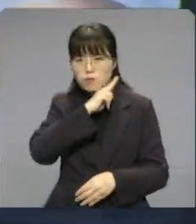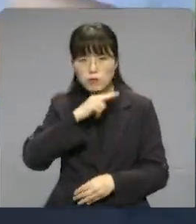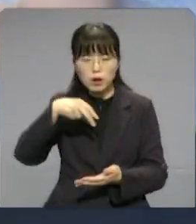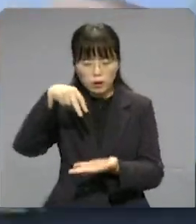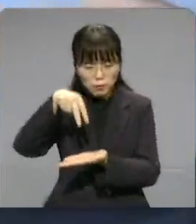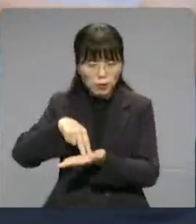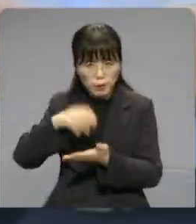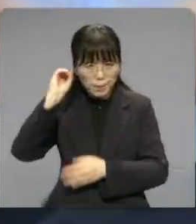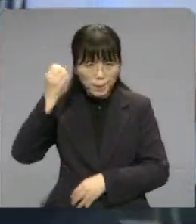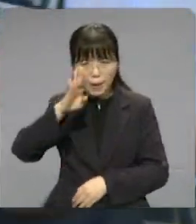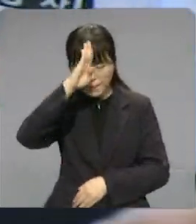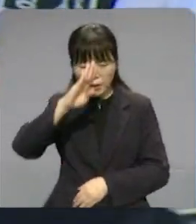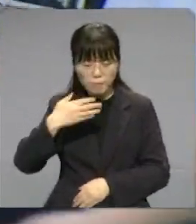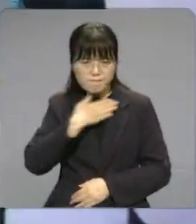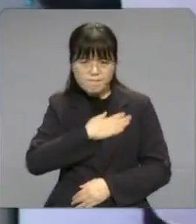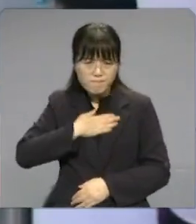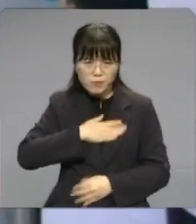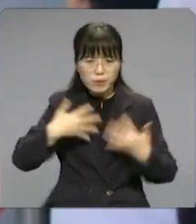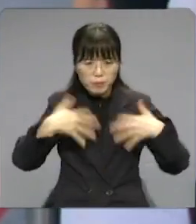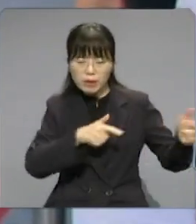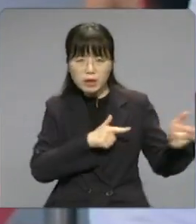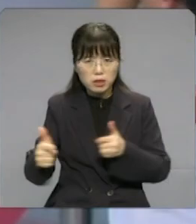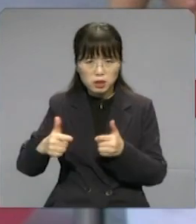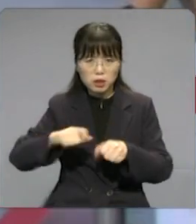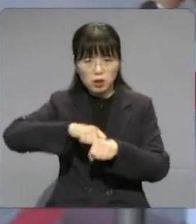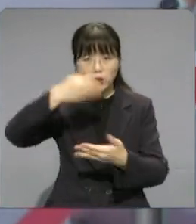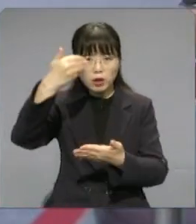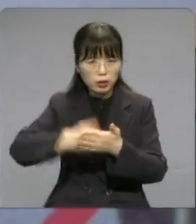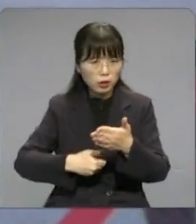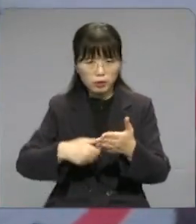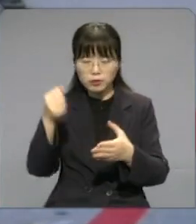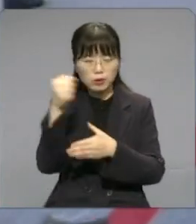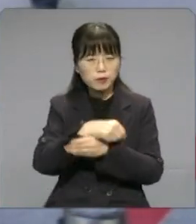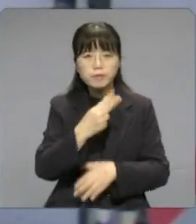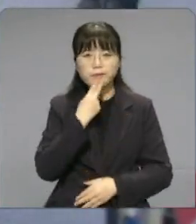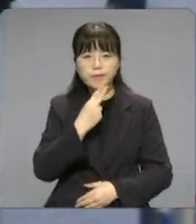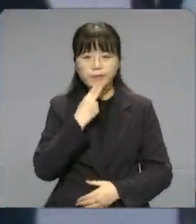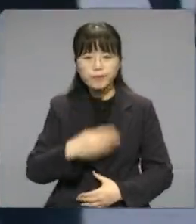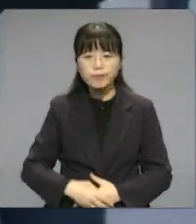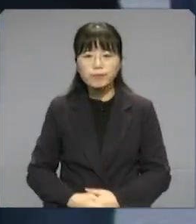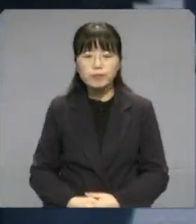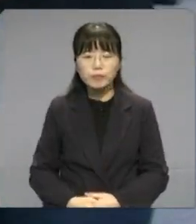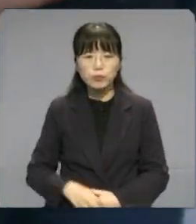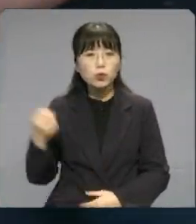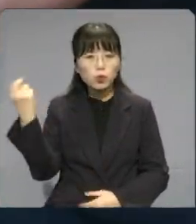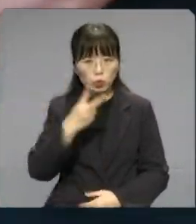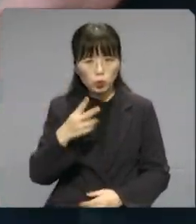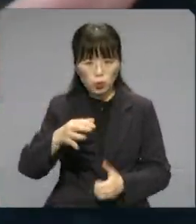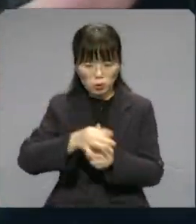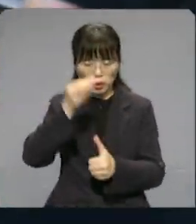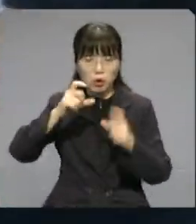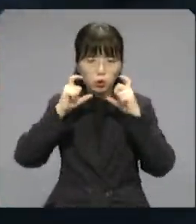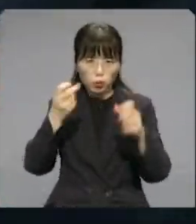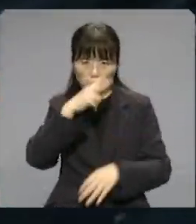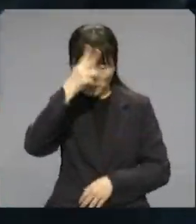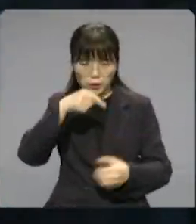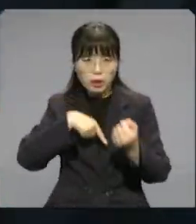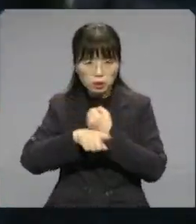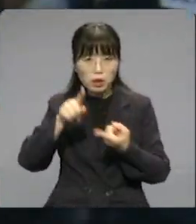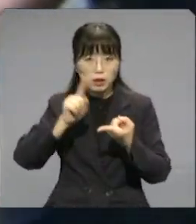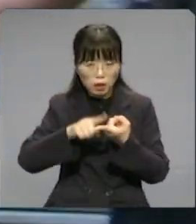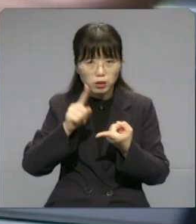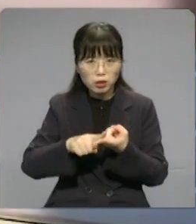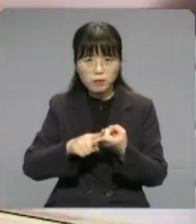조염병 발현에 의한 심심 미약 등 형의 감경은 받아들이지 않았습니다 아울러 사을 검찰의 의견에